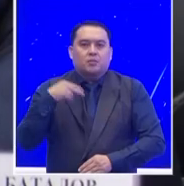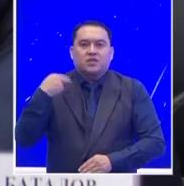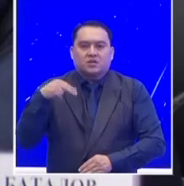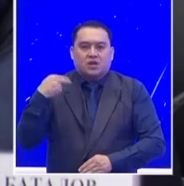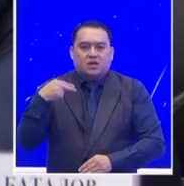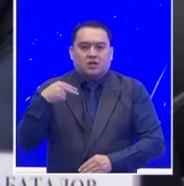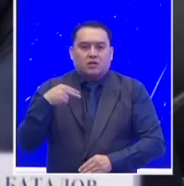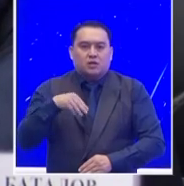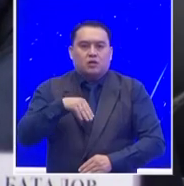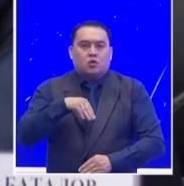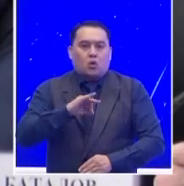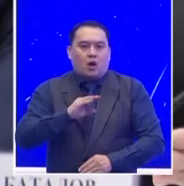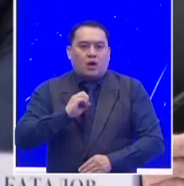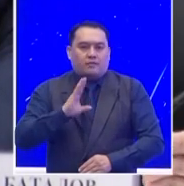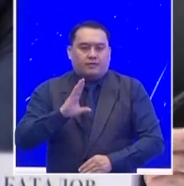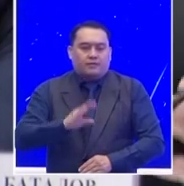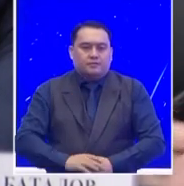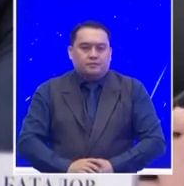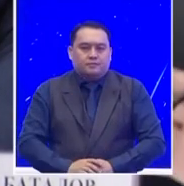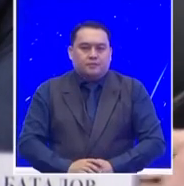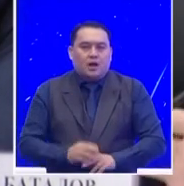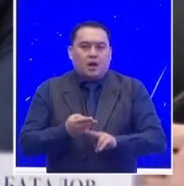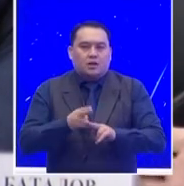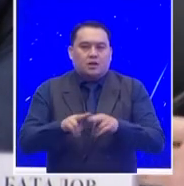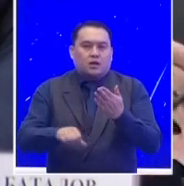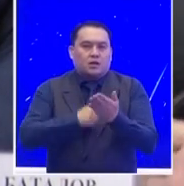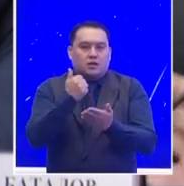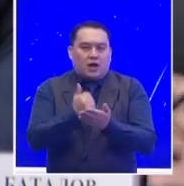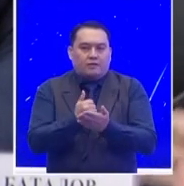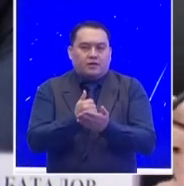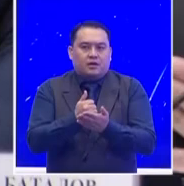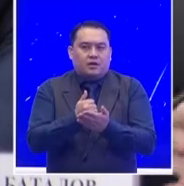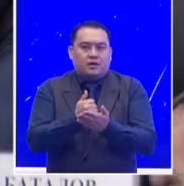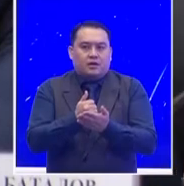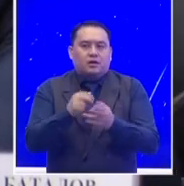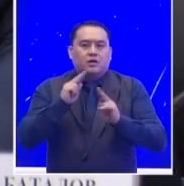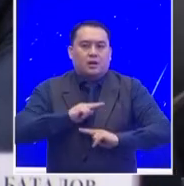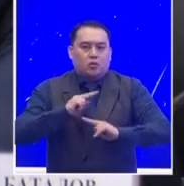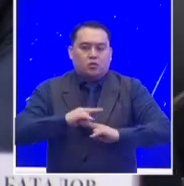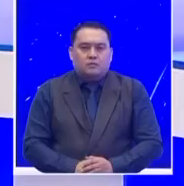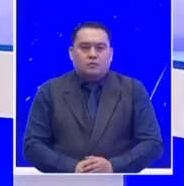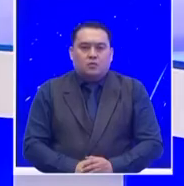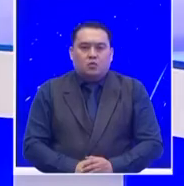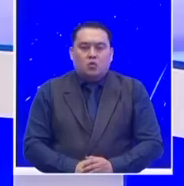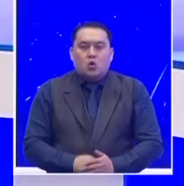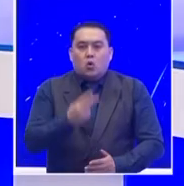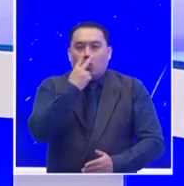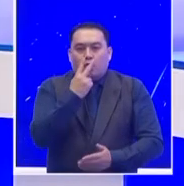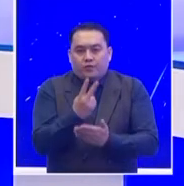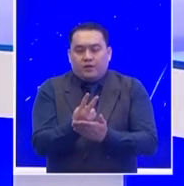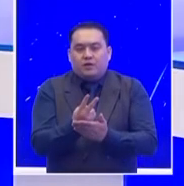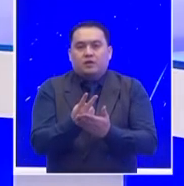президент Касым-Жомарт Кемелевич Токаев. Вот это главная задача. И мы должны над этим все работать. Увидеть